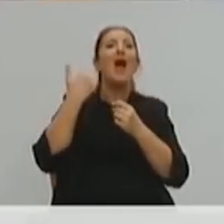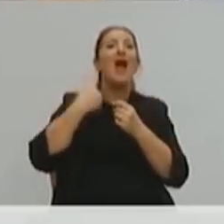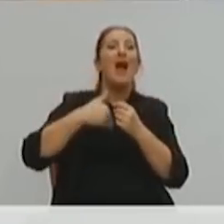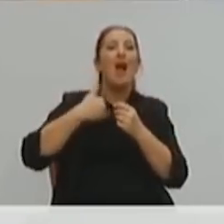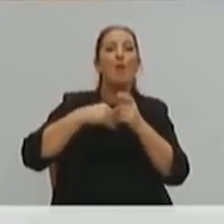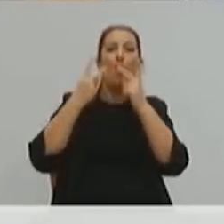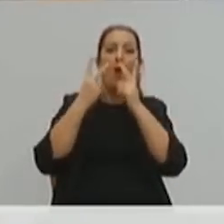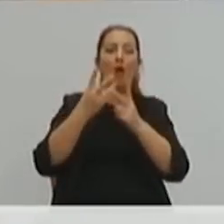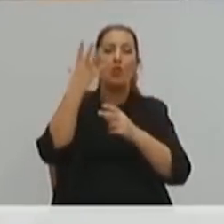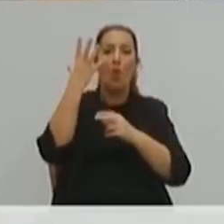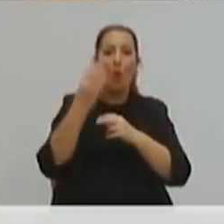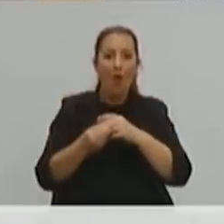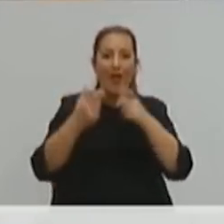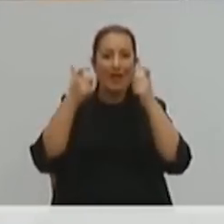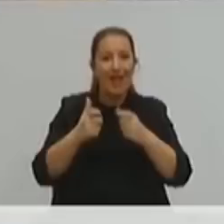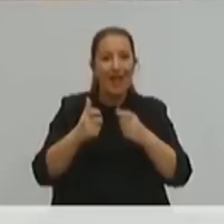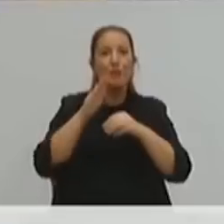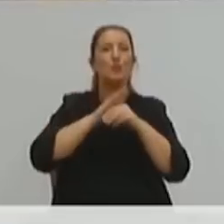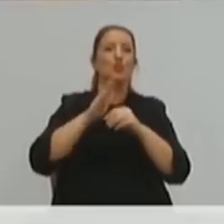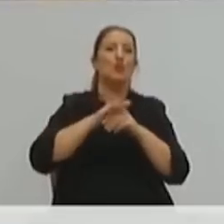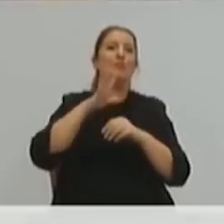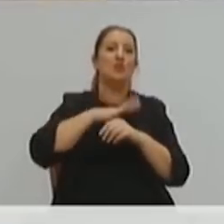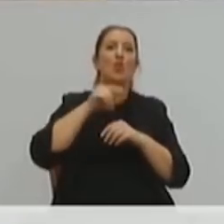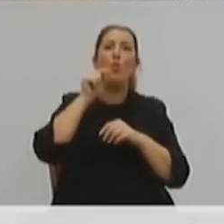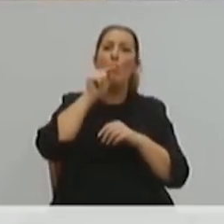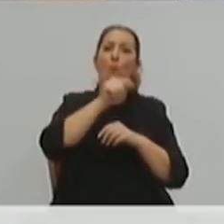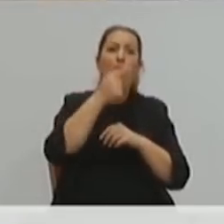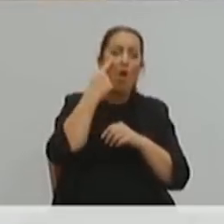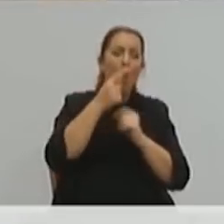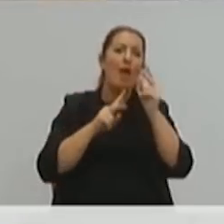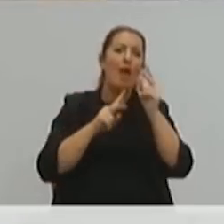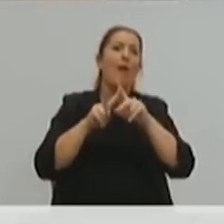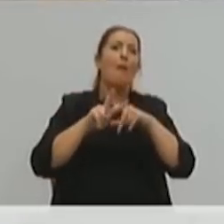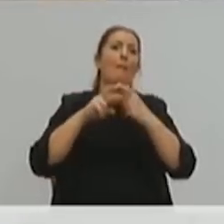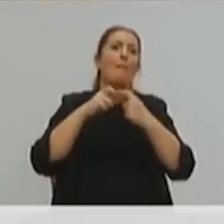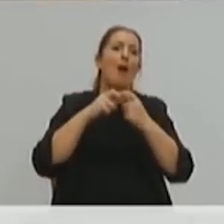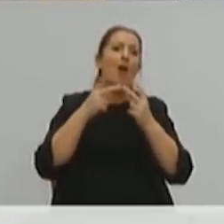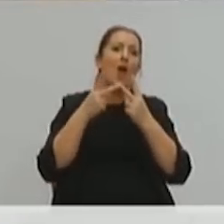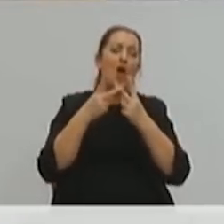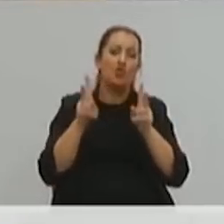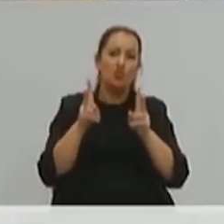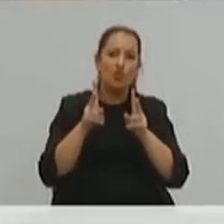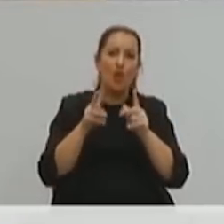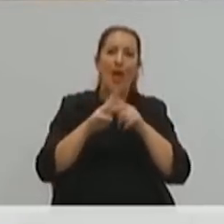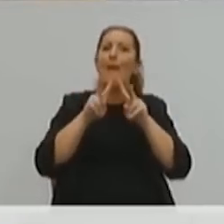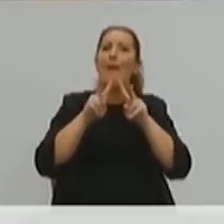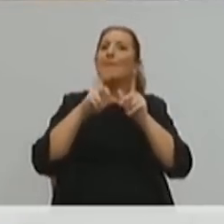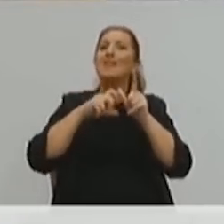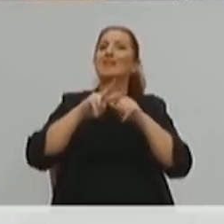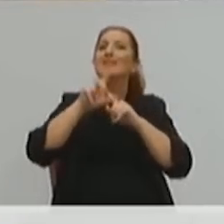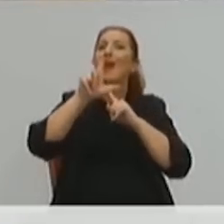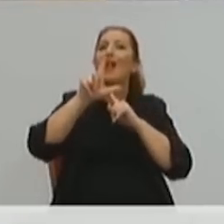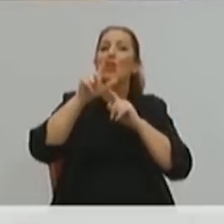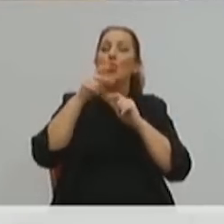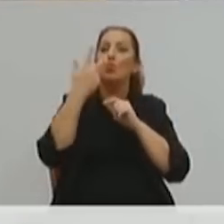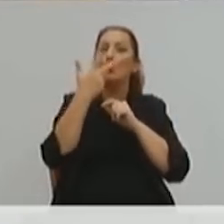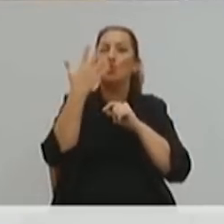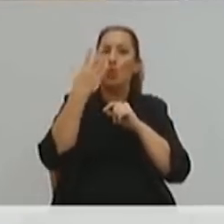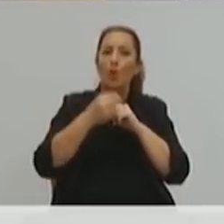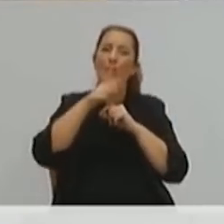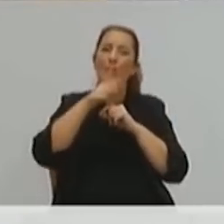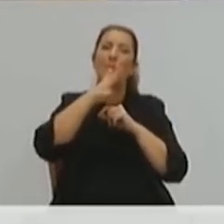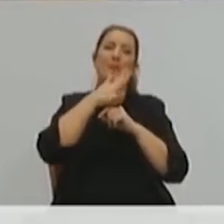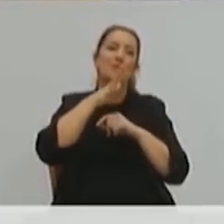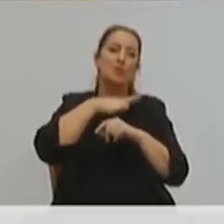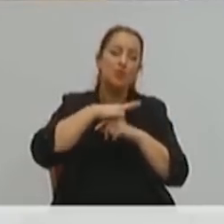düzeltilmesini talep ediyorum diyor. Burası bu şekilde imara açılıyor. Emsal 3 olarak. Bunun da bilinmesini istiyorum. Dolayısıyla